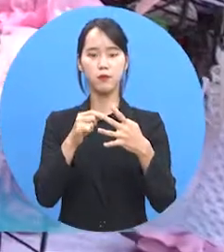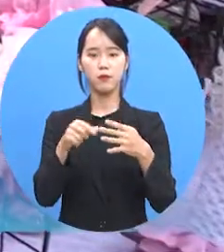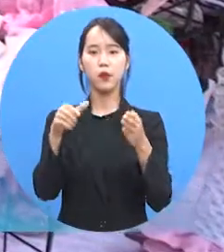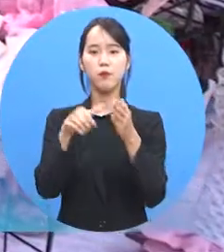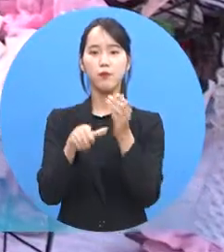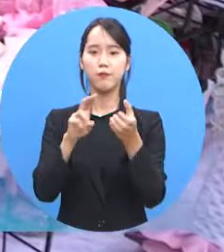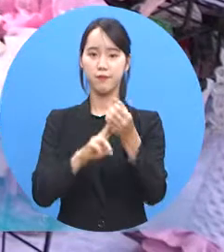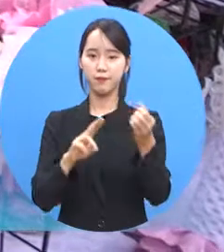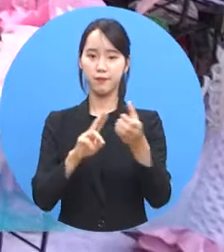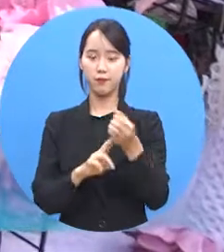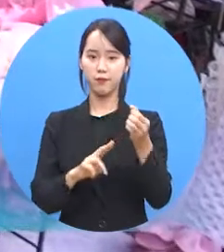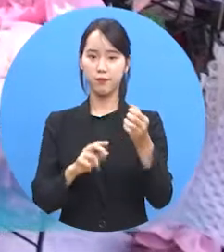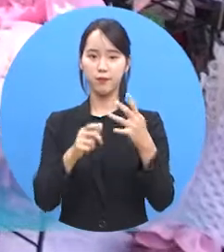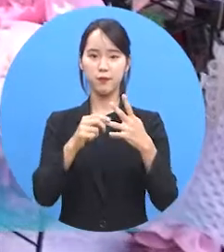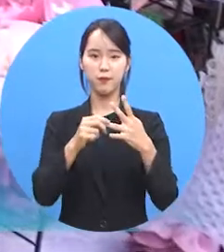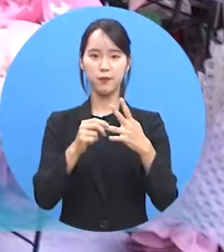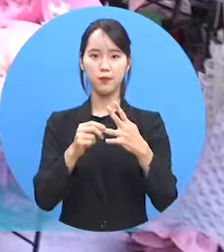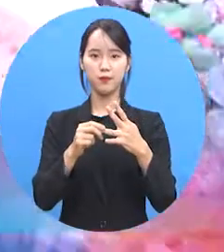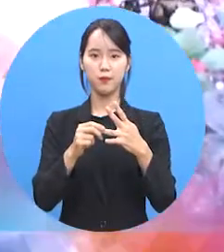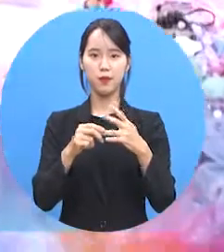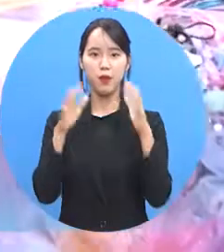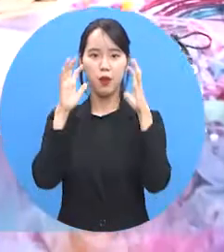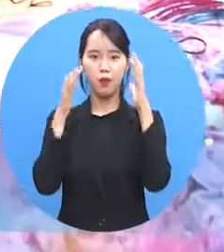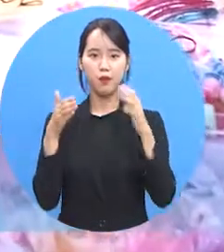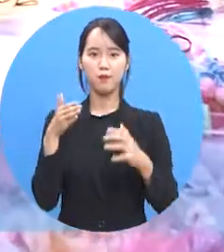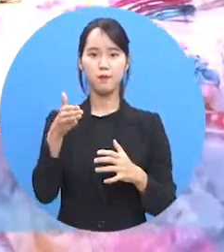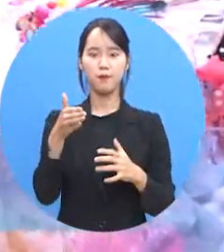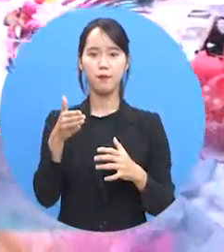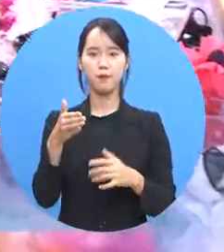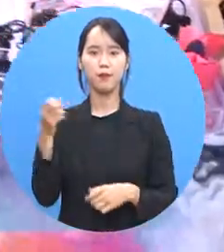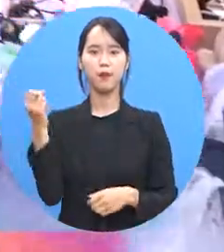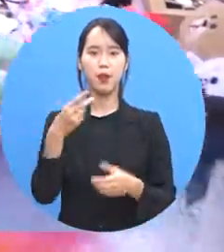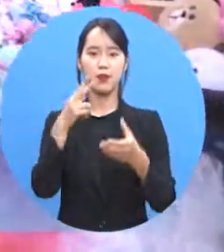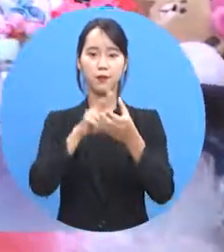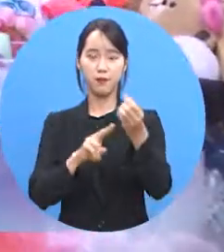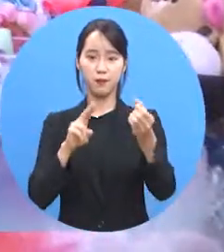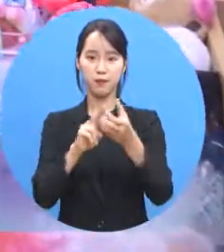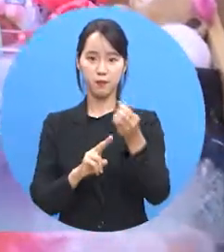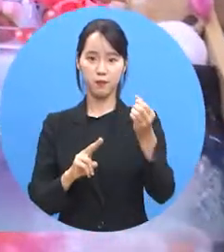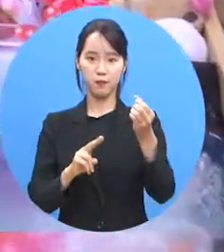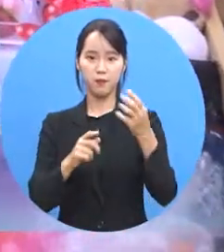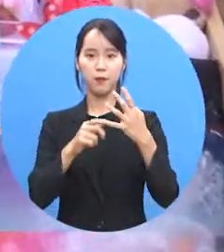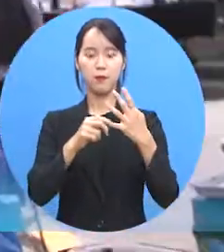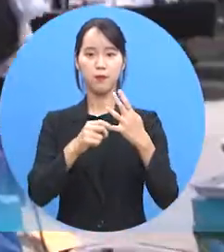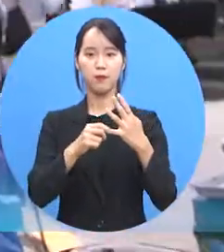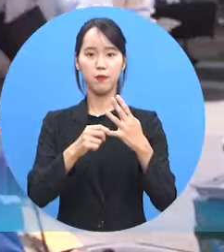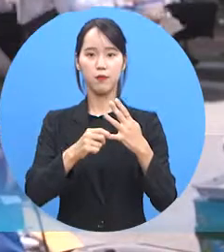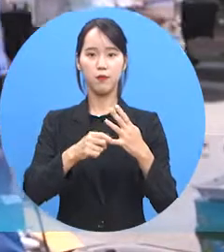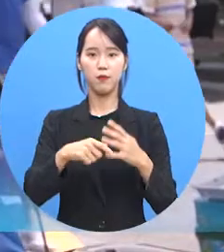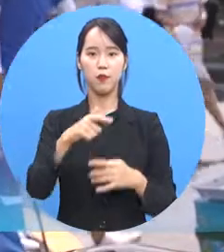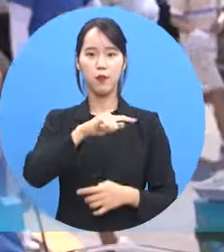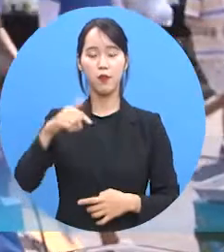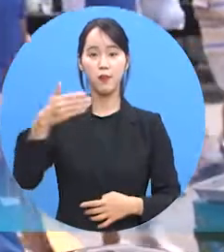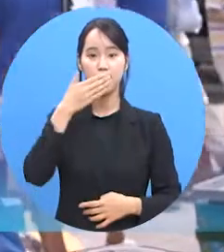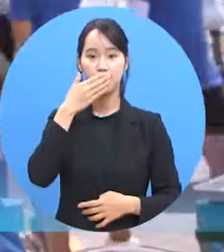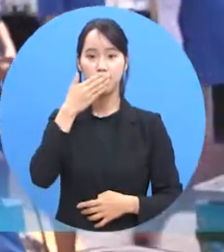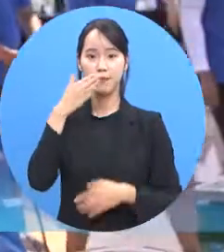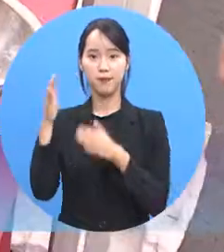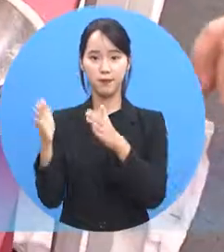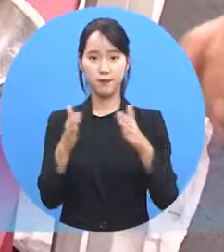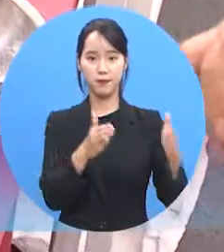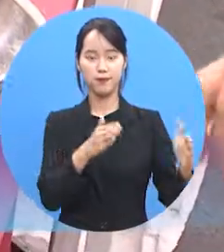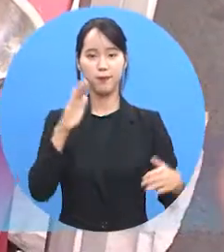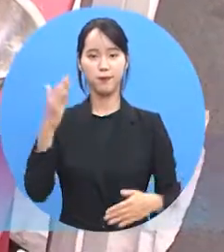제품 등을 판매하는 지역 경제존, 어린이 용품 재활용 장터인 자원순환존, 다양한 음식이 준비된